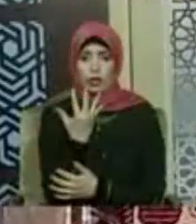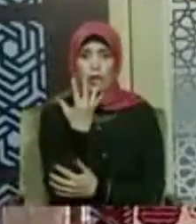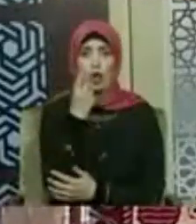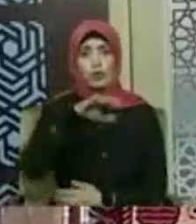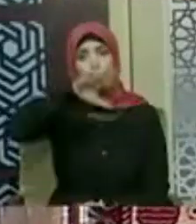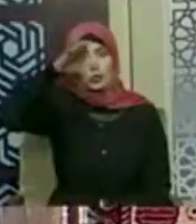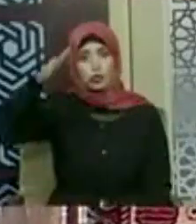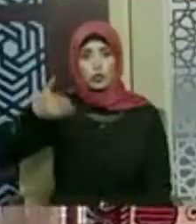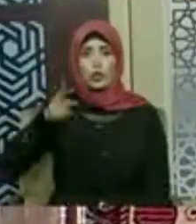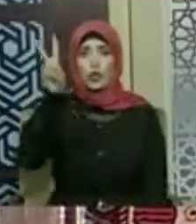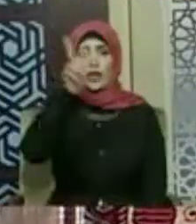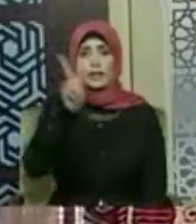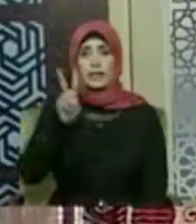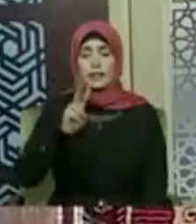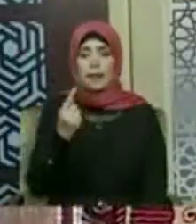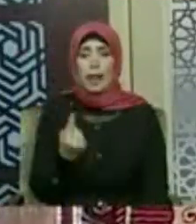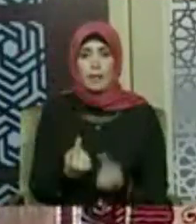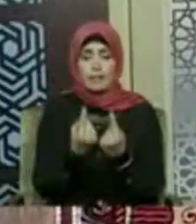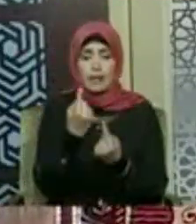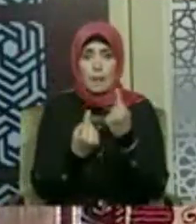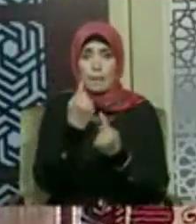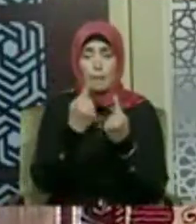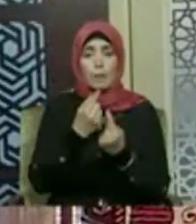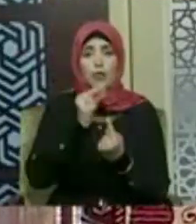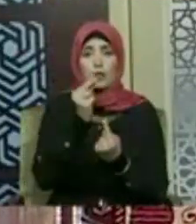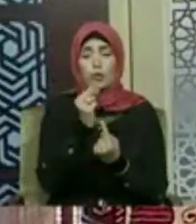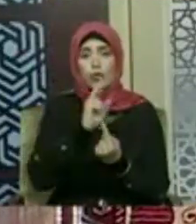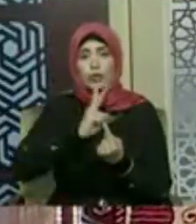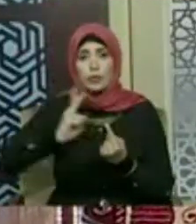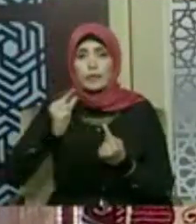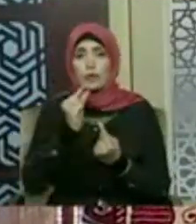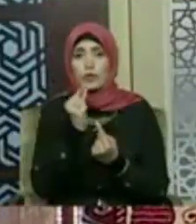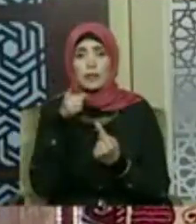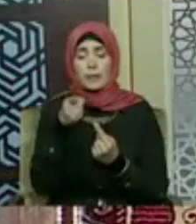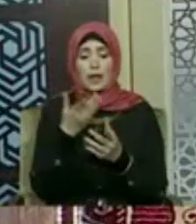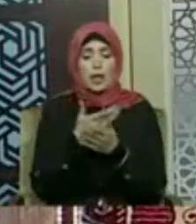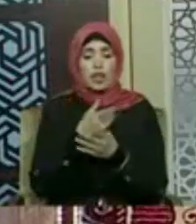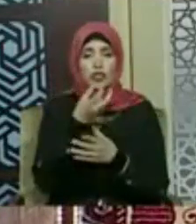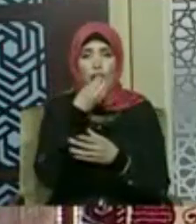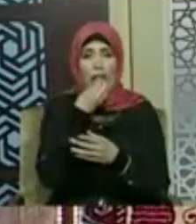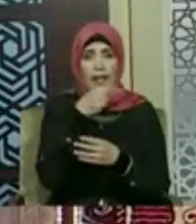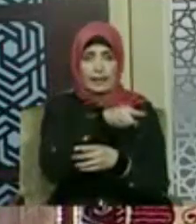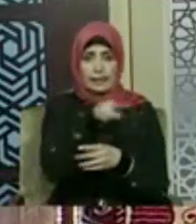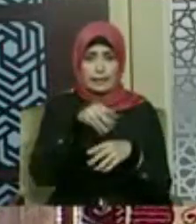سيناء تنبت بالدهن وصبغ للآكلين.